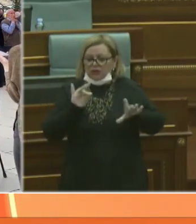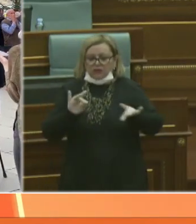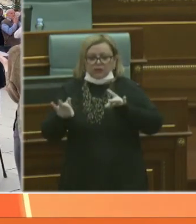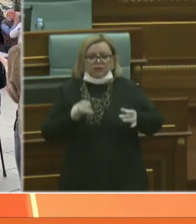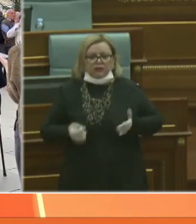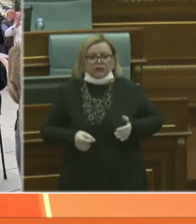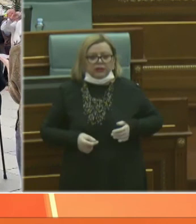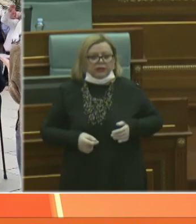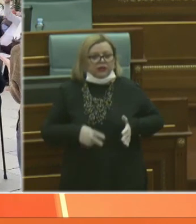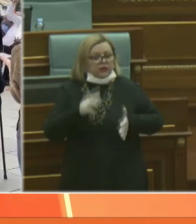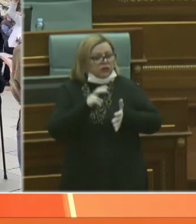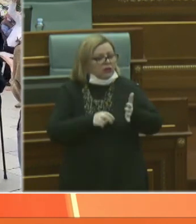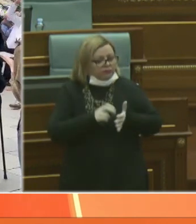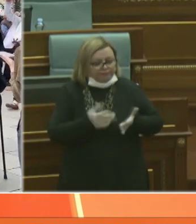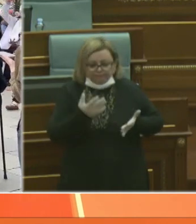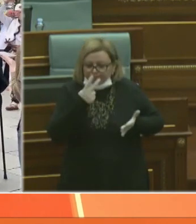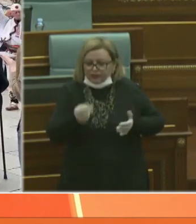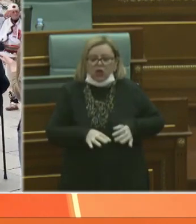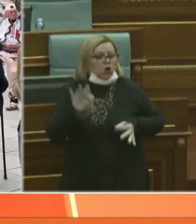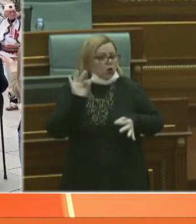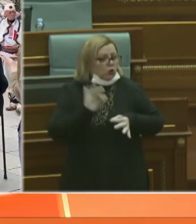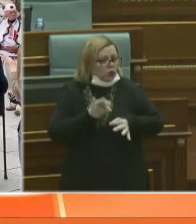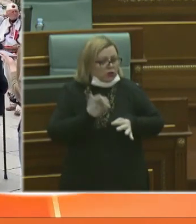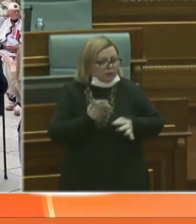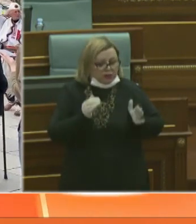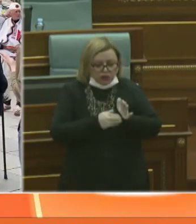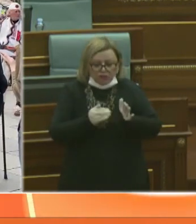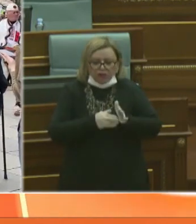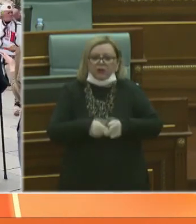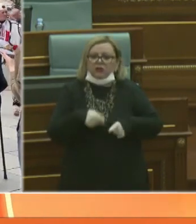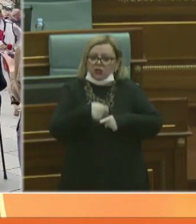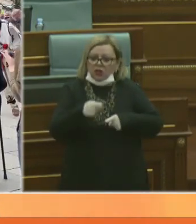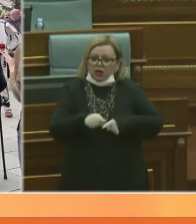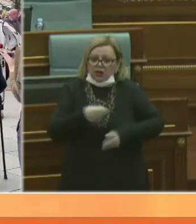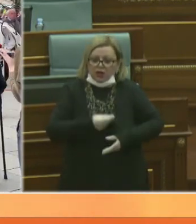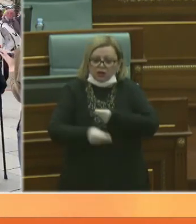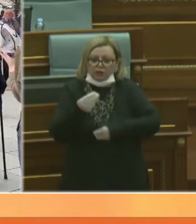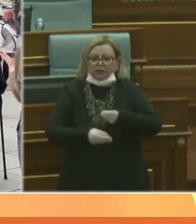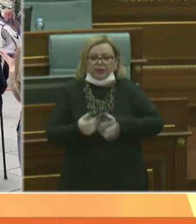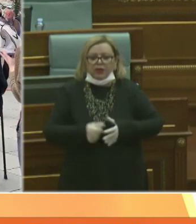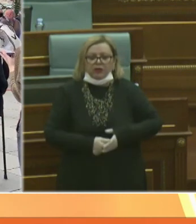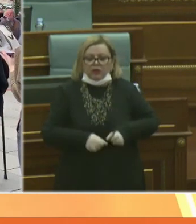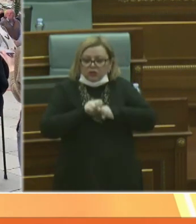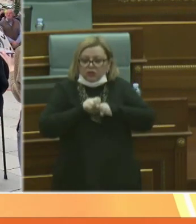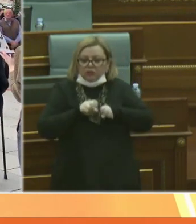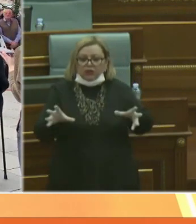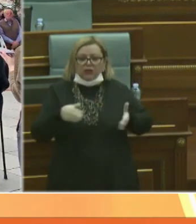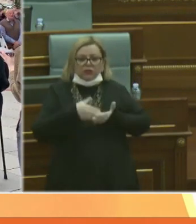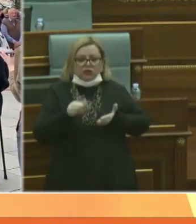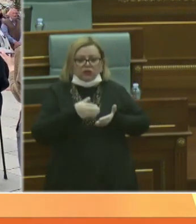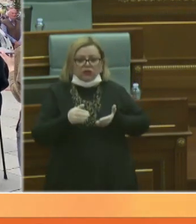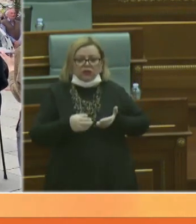hendekun tatimor, do të identifikojmë kursimet e nevojshme për të quajtur për rimëkëmbje ekonomike, do të bëjmë rishpërndarjen e shpenzimeve